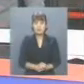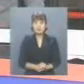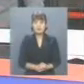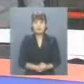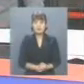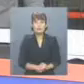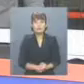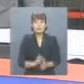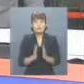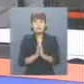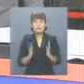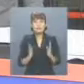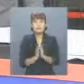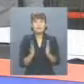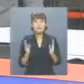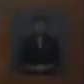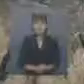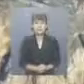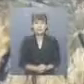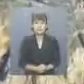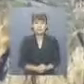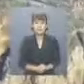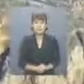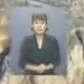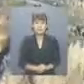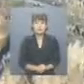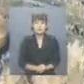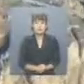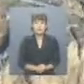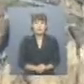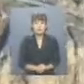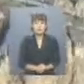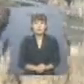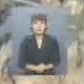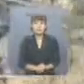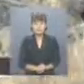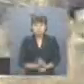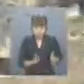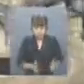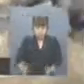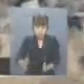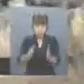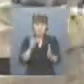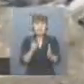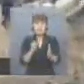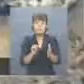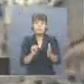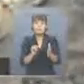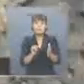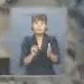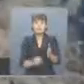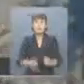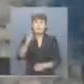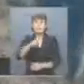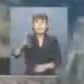มากค่ะคุณรุ่งทิพย์ค่ะไปที่สถานการณ์ในต่างประเทศนะคะถนนริมหน้าผาที่เรียบแนวชายฝั่งมหาสมุทรแปซิฟิกในนครลอสแองเจลิส